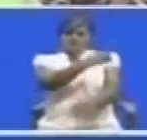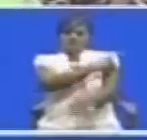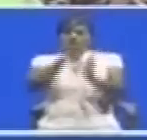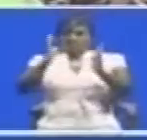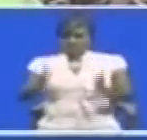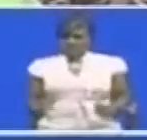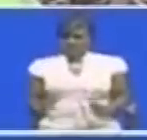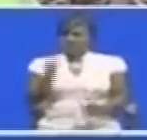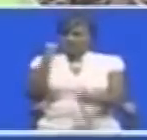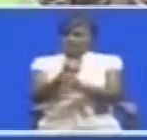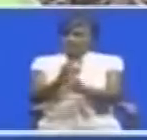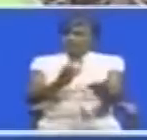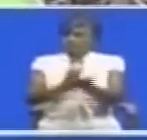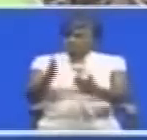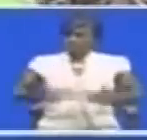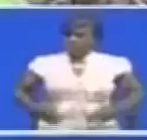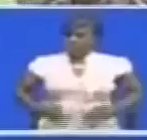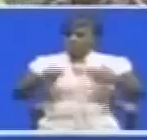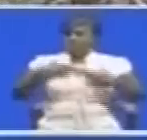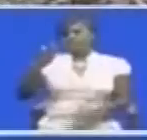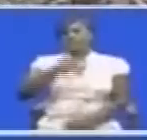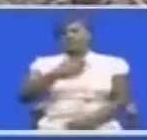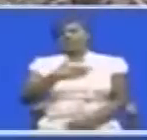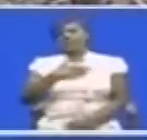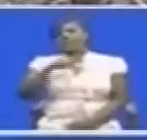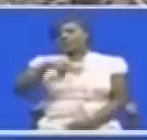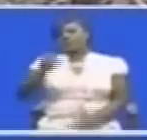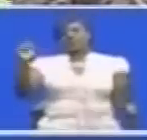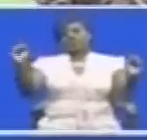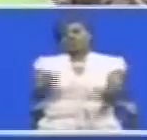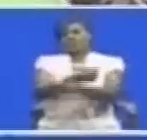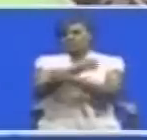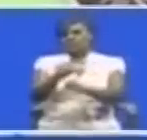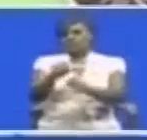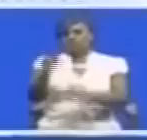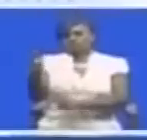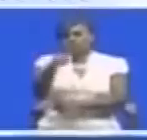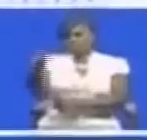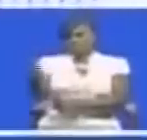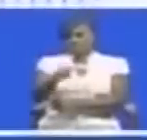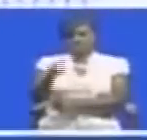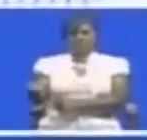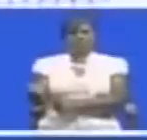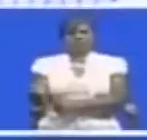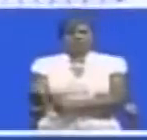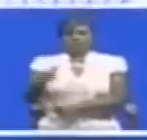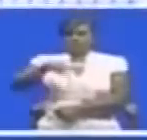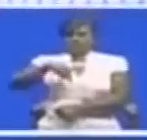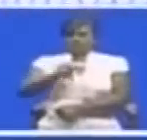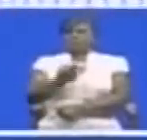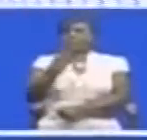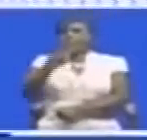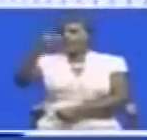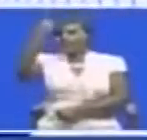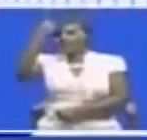waliohusika wangehakikisha kuwa mwili ni wanani. Sisi hatuwezi kukosoa ni nani. Kama sisi sote